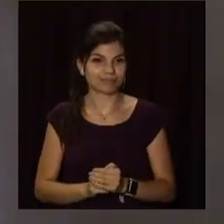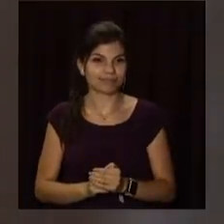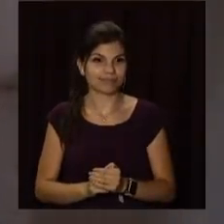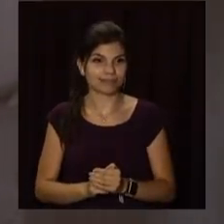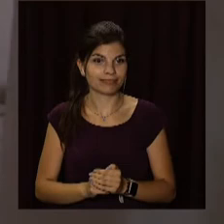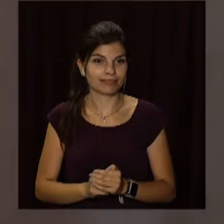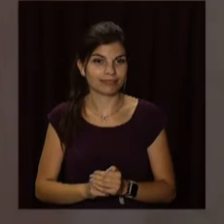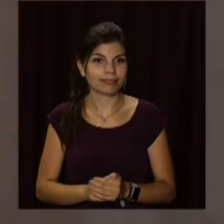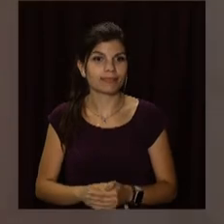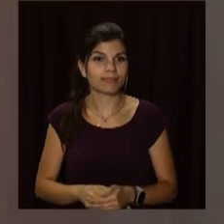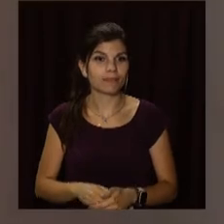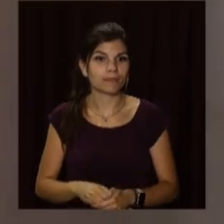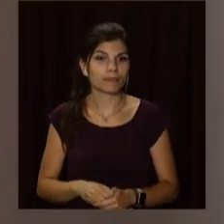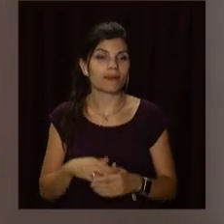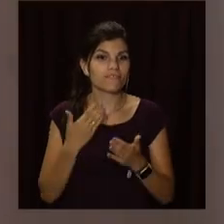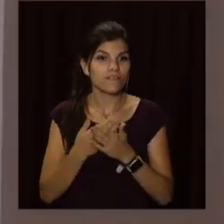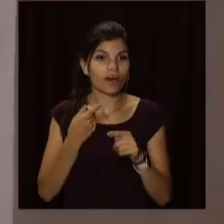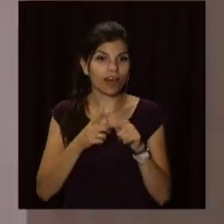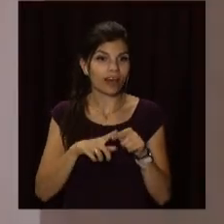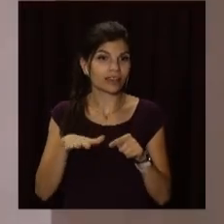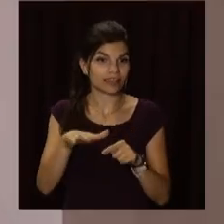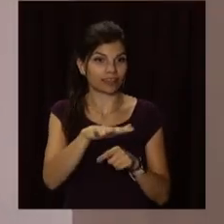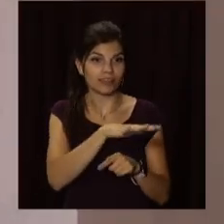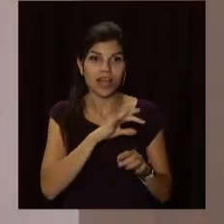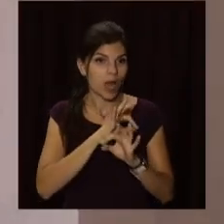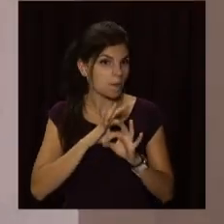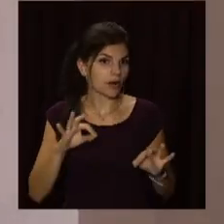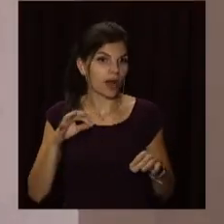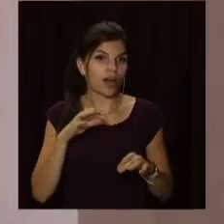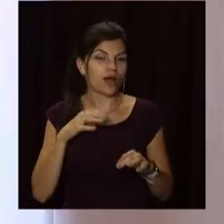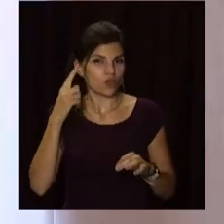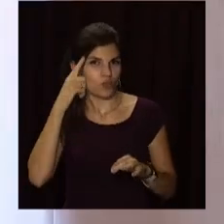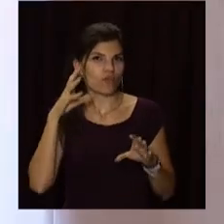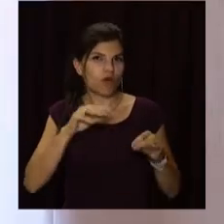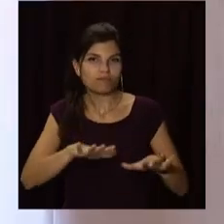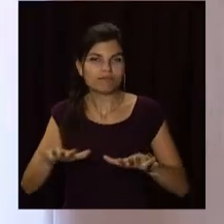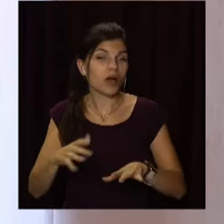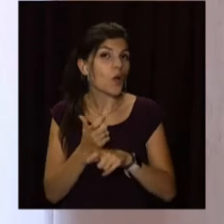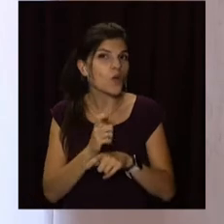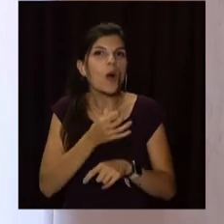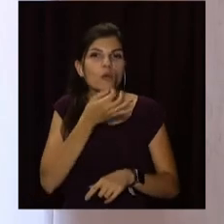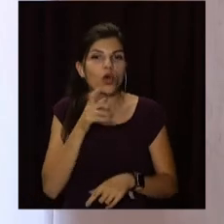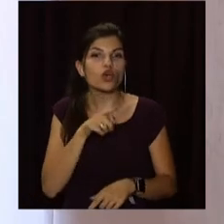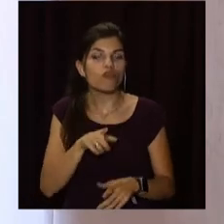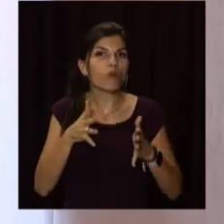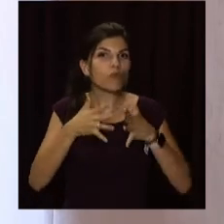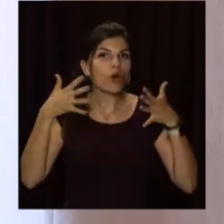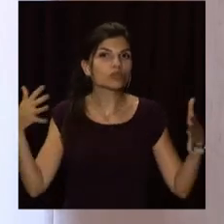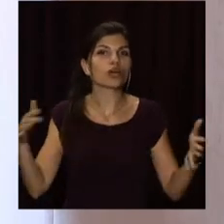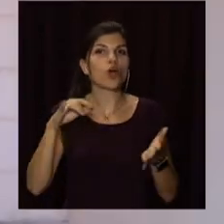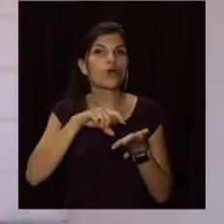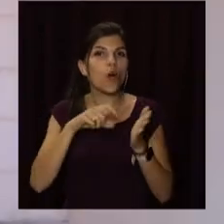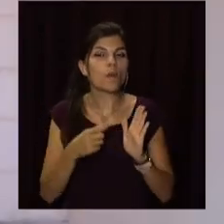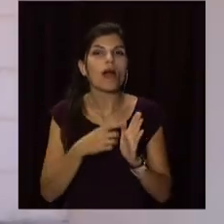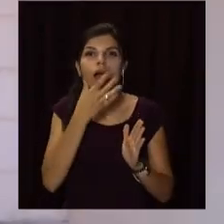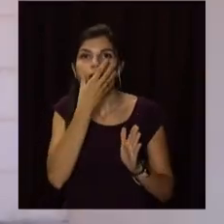Слідуюча спальня. Думаю, там син прекрасно поміститься. Йому подобається, що вона простора, трикімнатна і